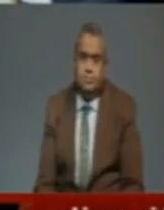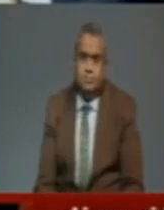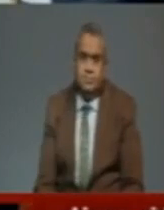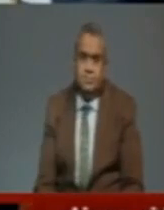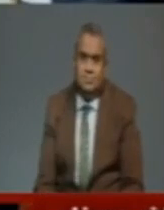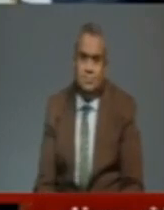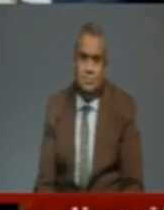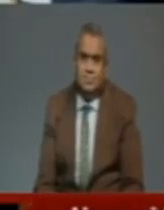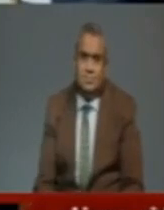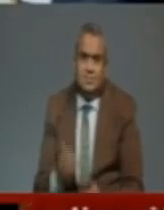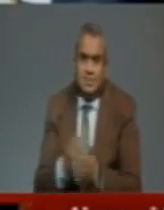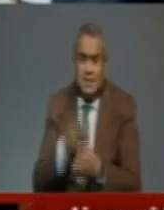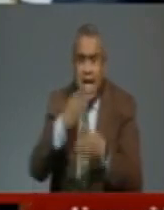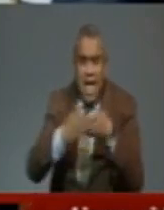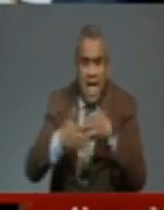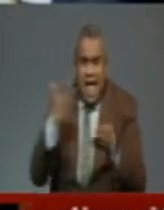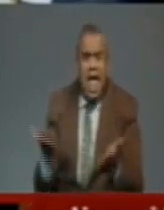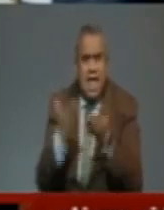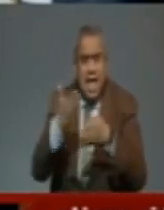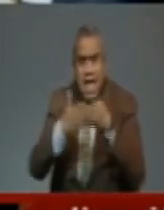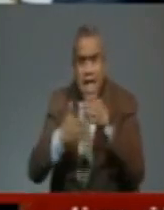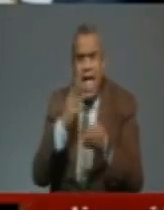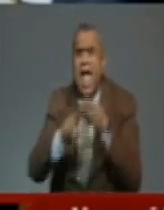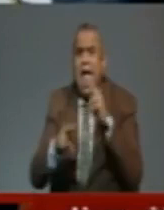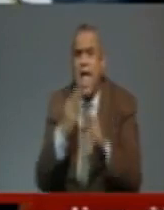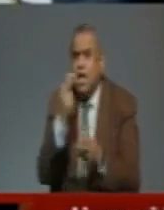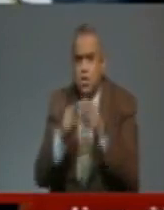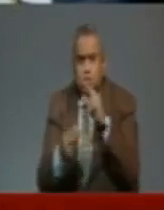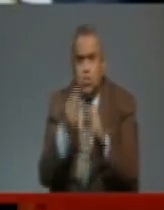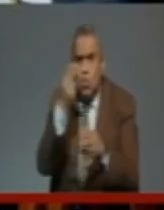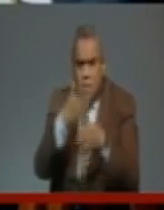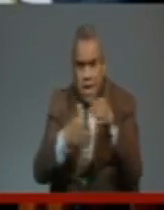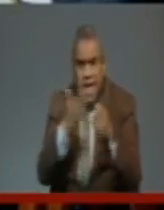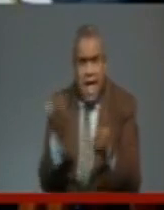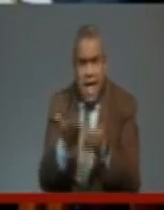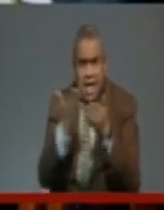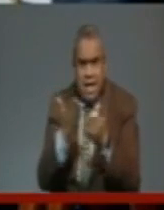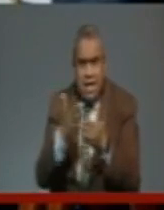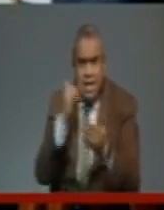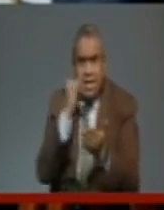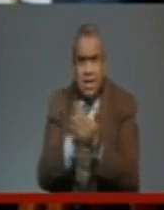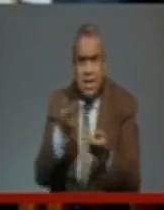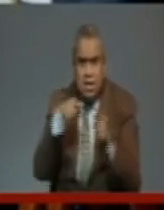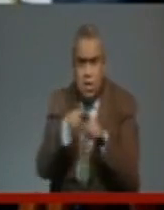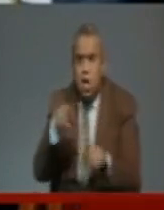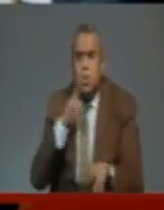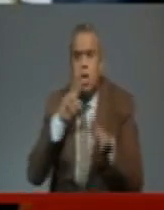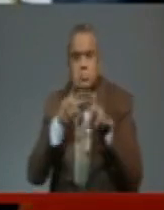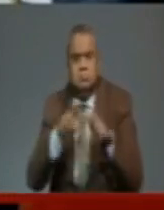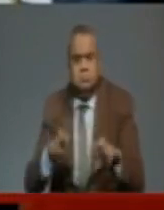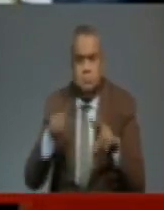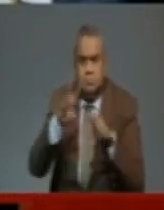كل طوبه بتتعمل طوبة بتتعمل في البلد دي انا معاها وشايفها وورا